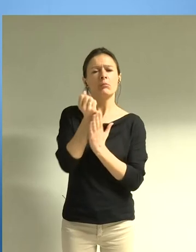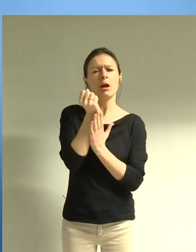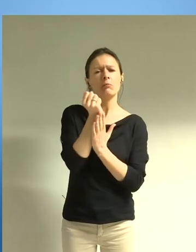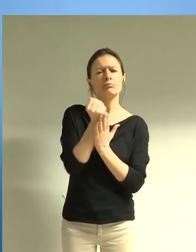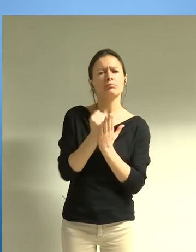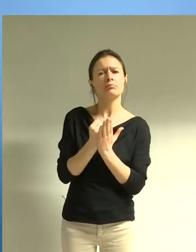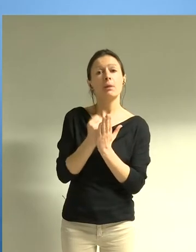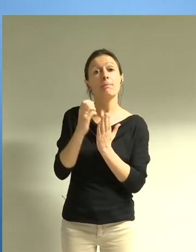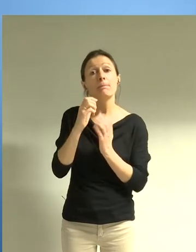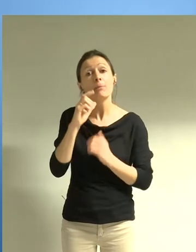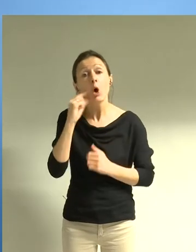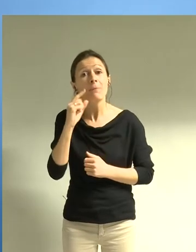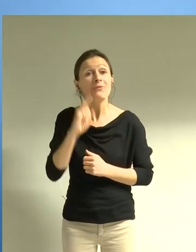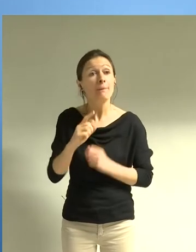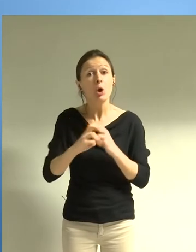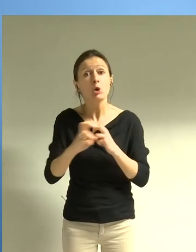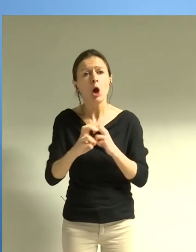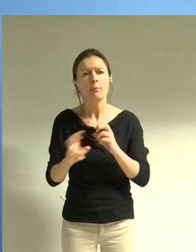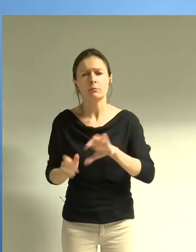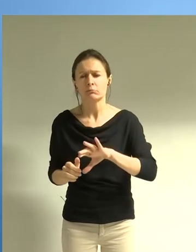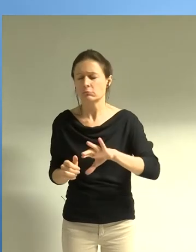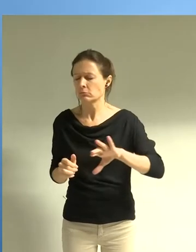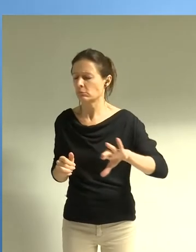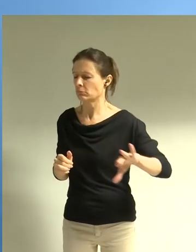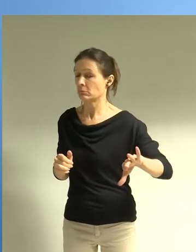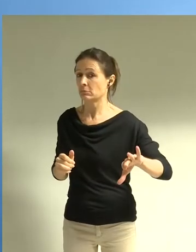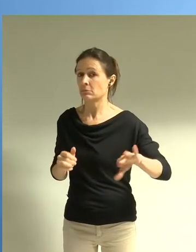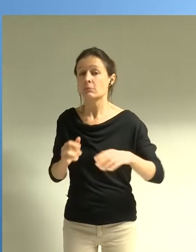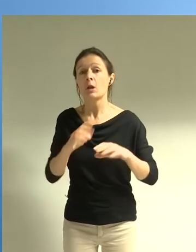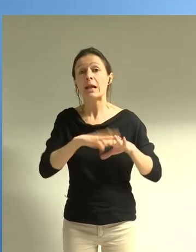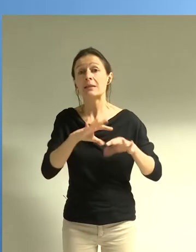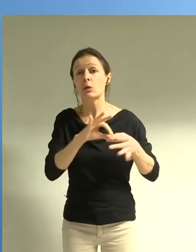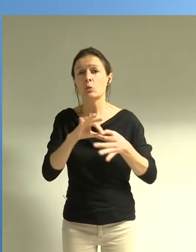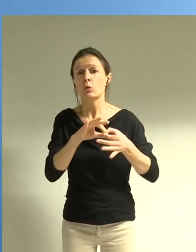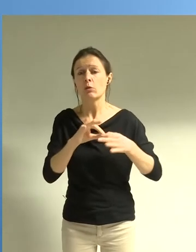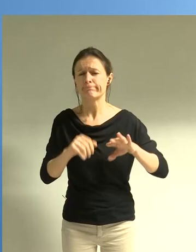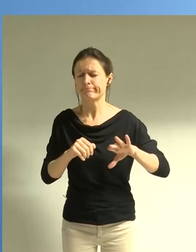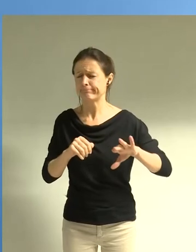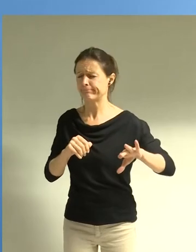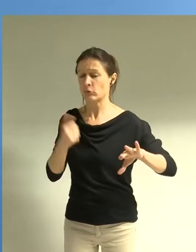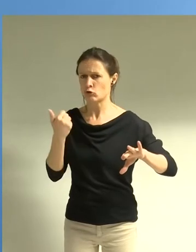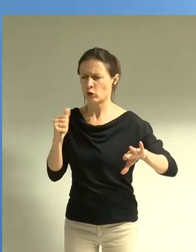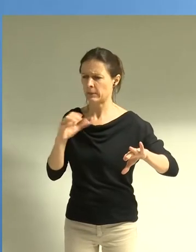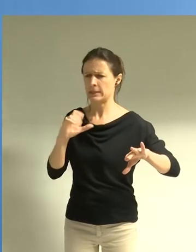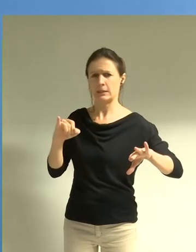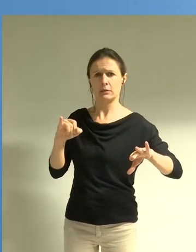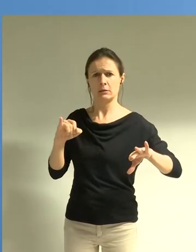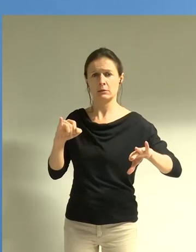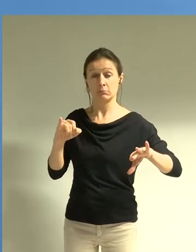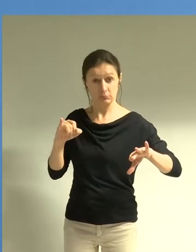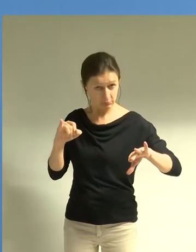écriture et en excluant les unions de quartier de la concertation ça c'est le premier point